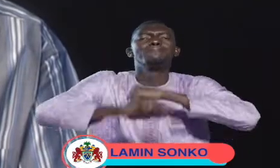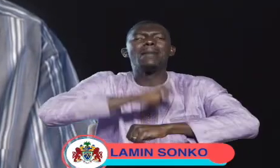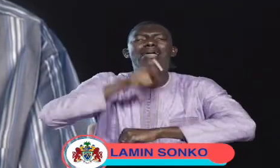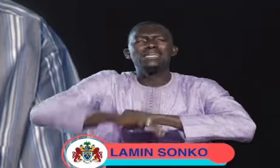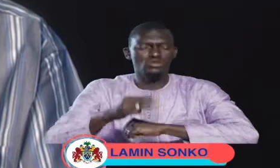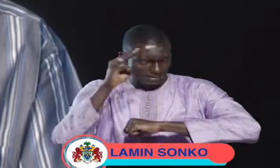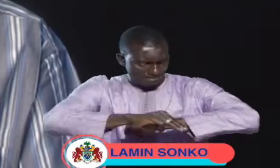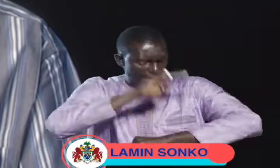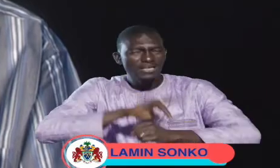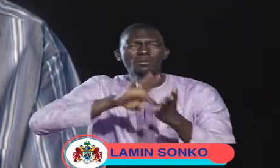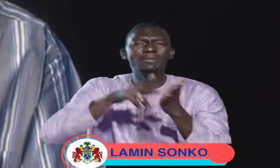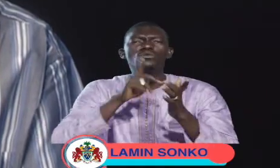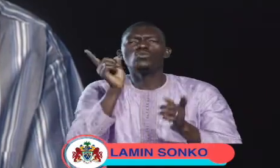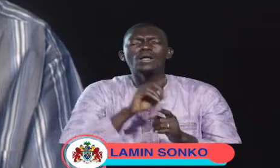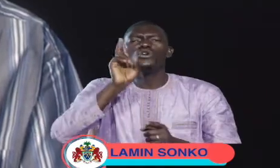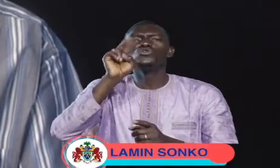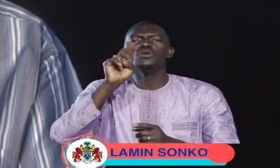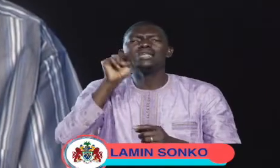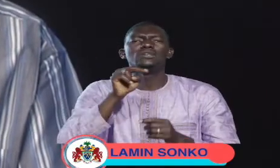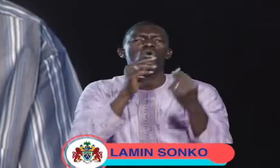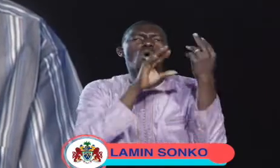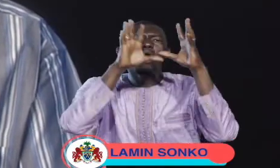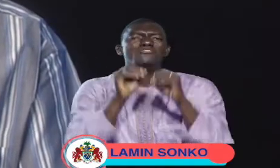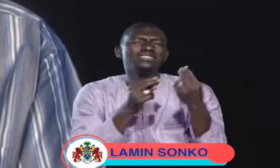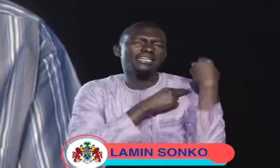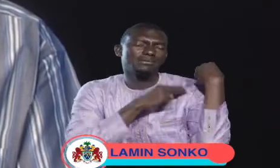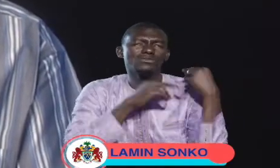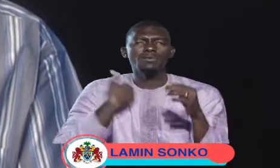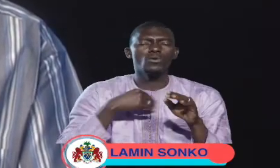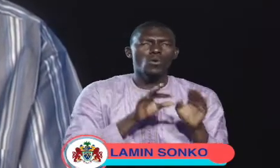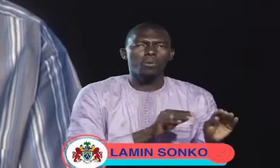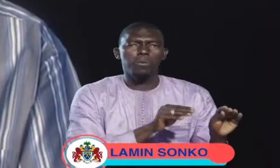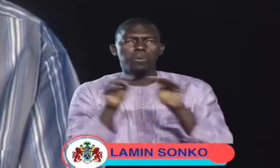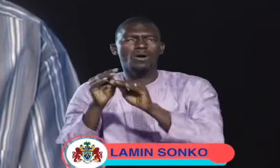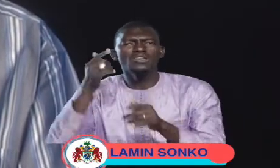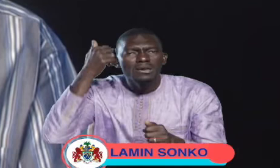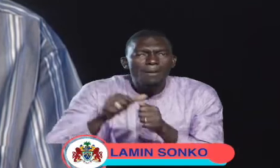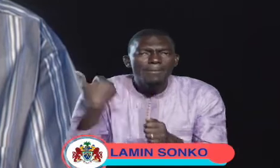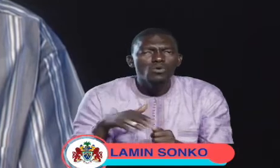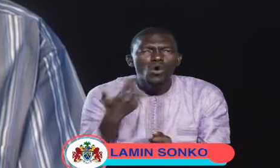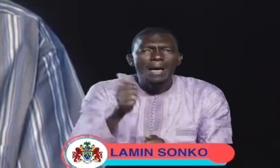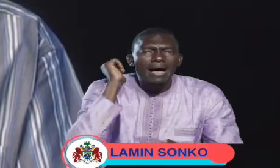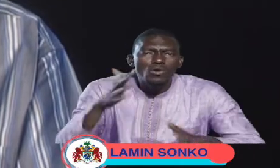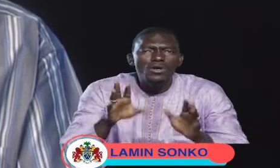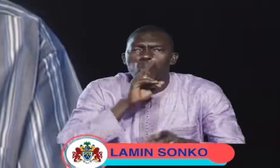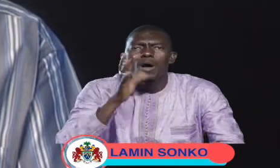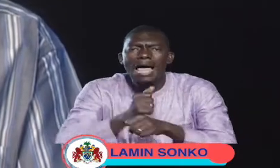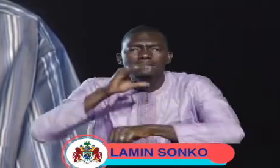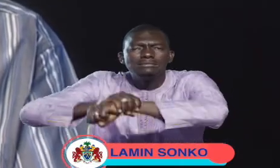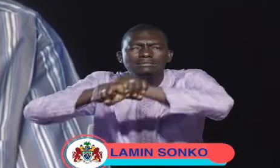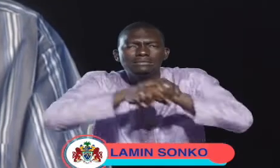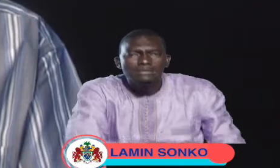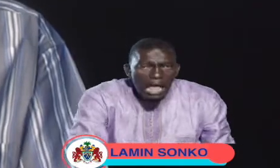be mararin molla bo dinkirado to kata dinkirado to dunia ko ne ka fu miye migration woto Alfred